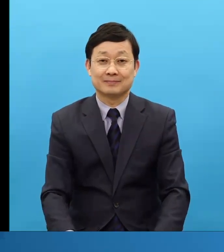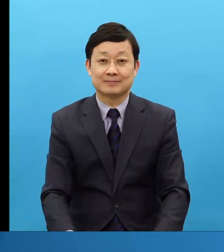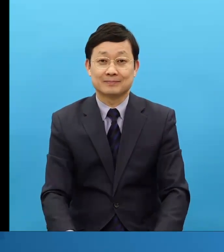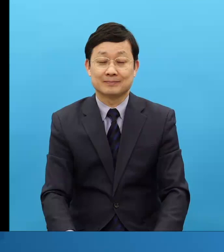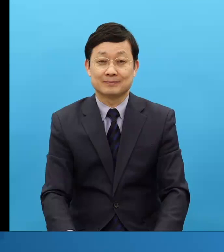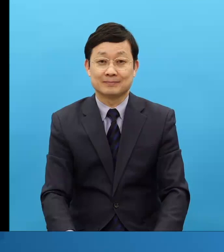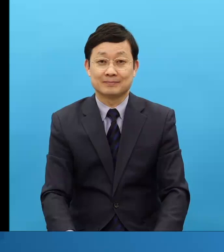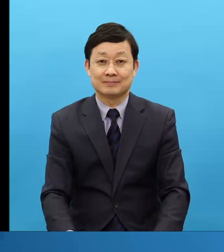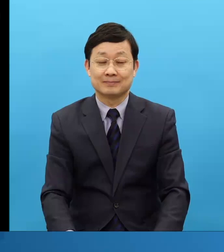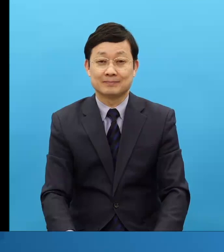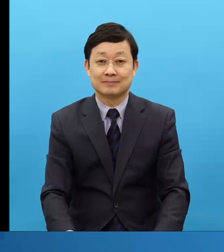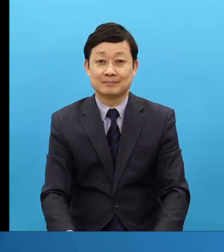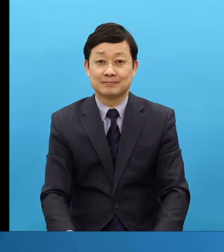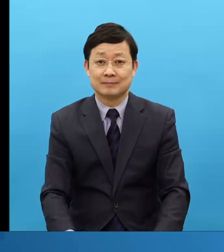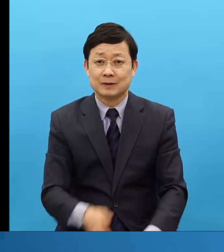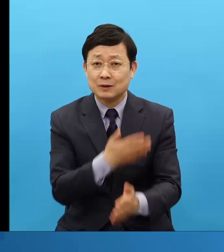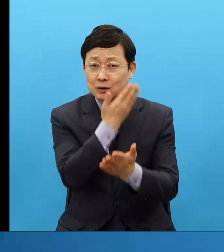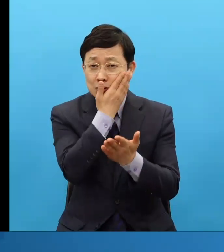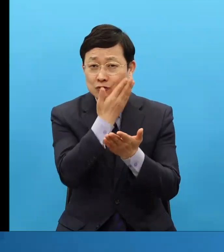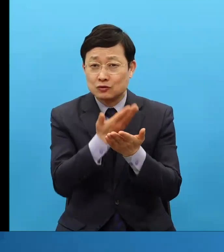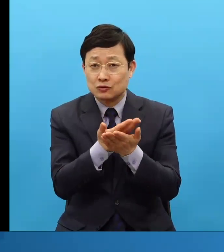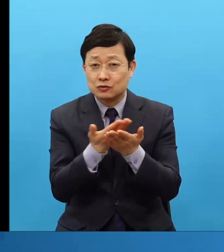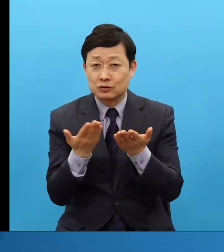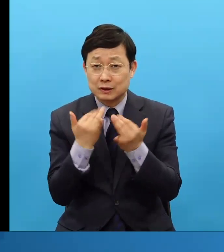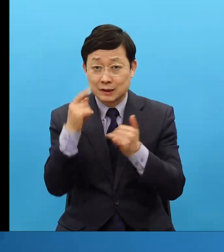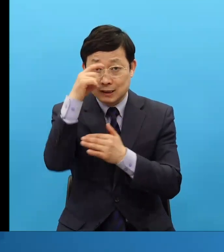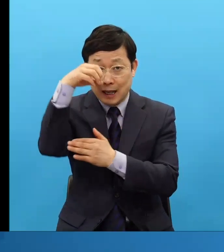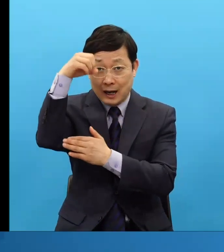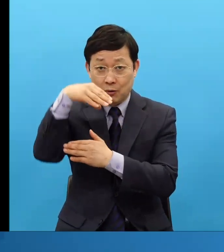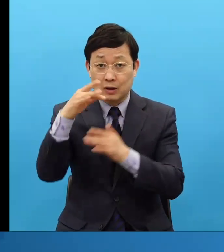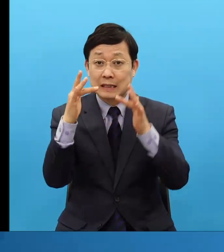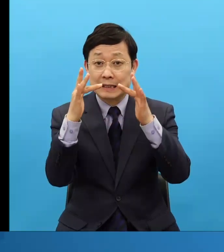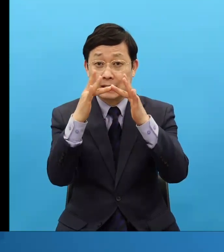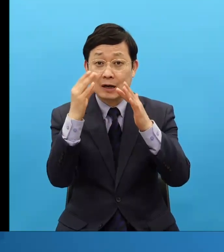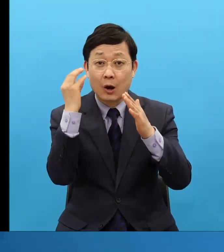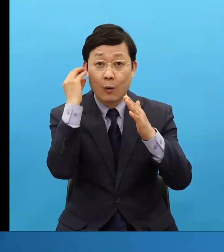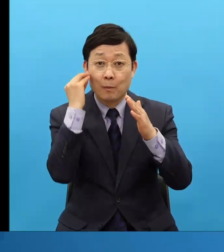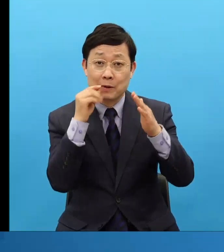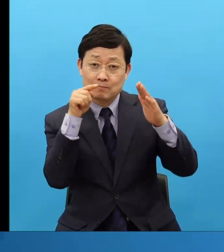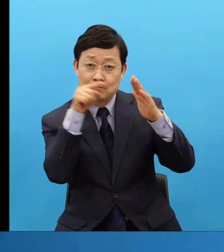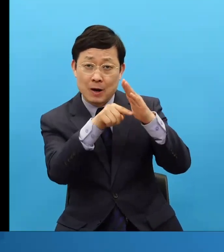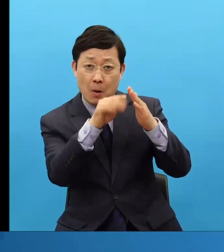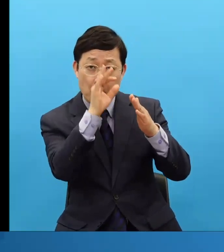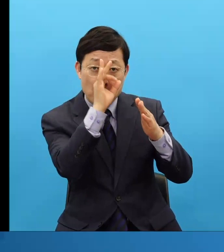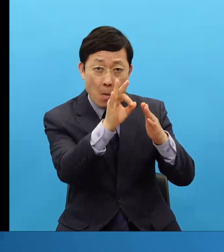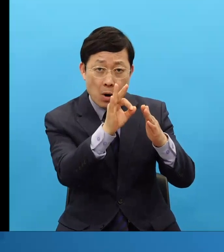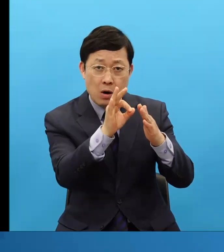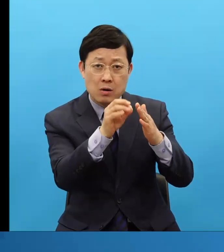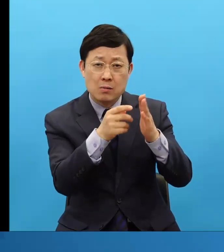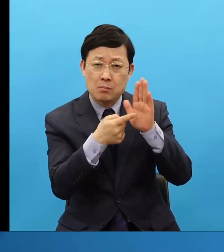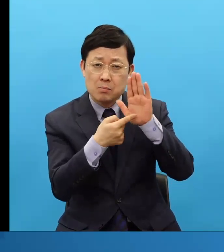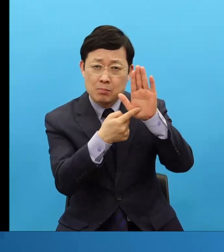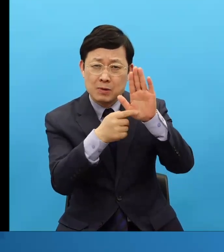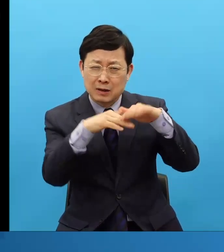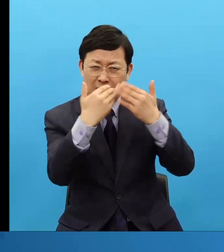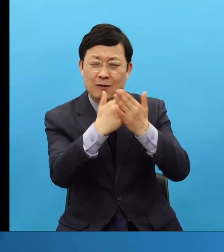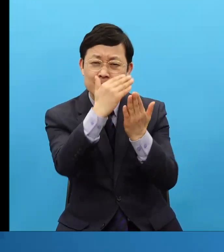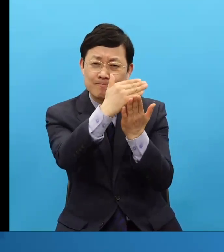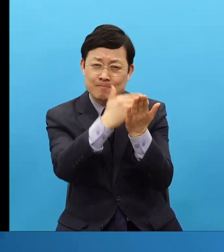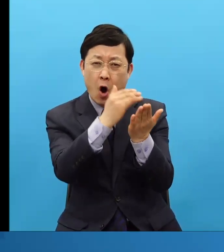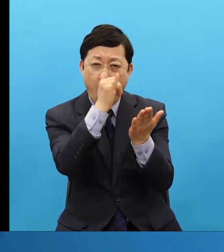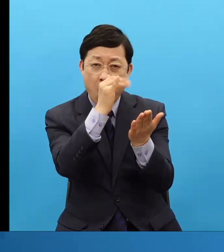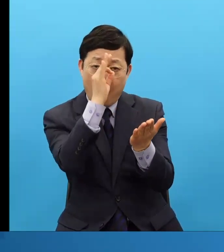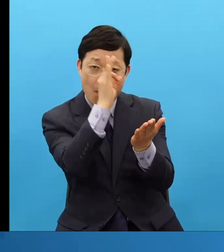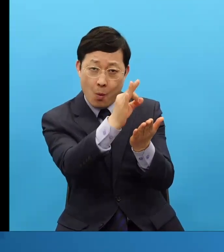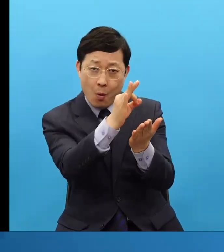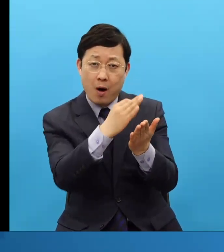회의 자료는 중직자 대학원 홈페이지에 게시되었습니다. And the report that I'll be giving now will replace the general meeting for the members of the graduate school, and the